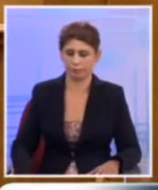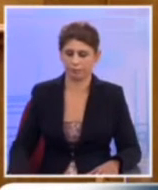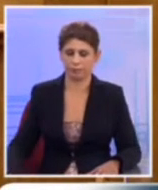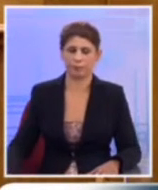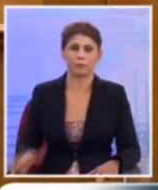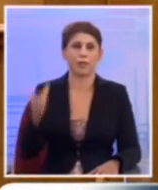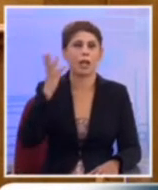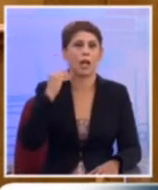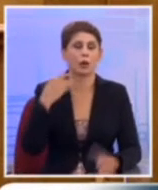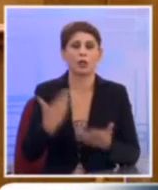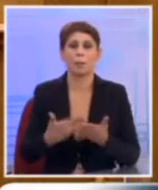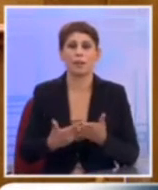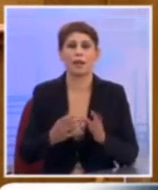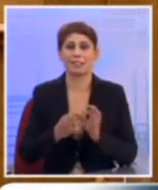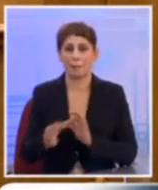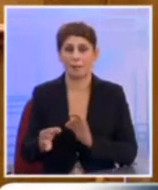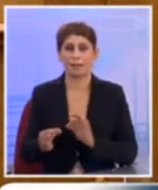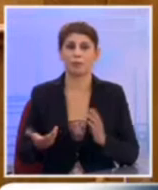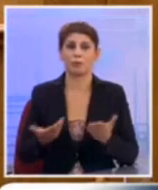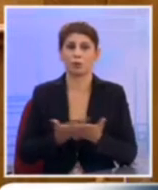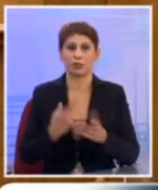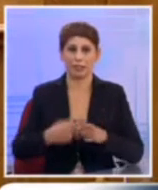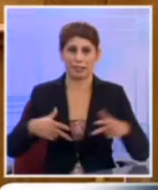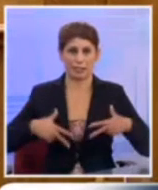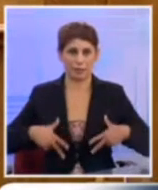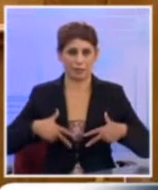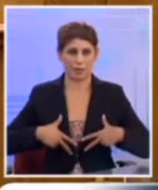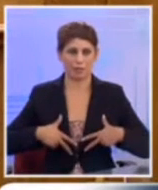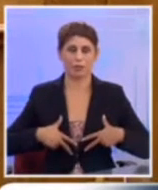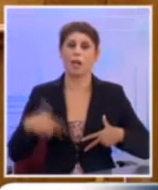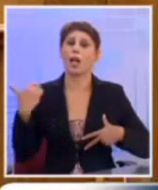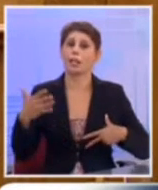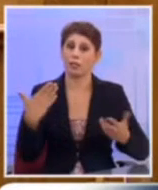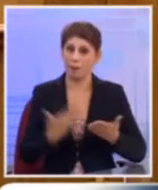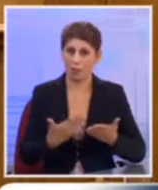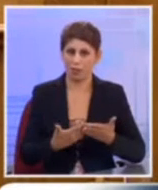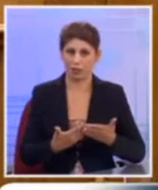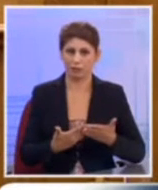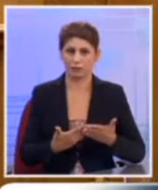ακούγεται το επιχείρημα ότι τα μέτρα τα οποία προτείνει η ελληνική κυβέρνηση και τα οποία θα αποδεχθεί